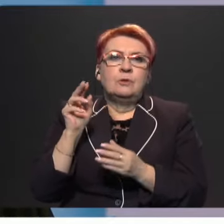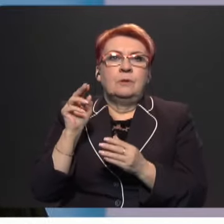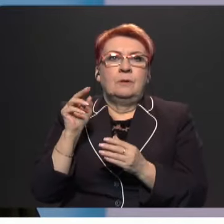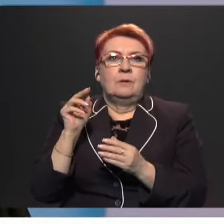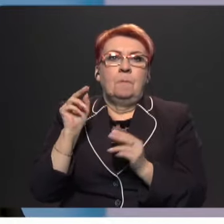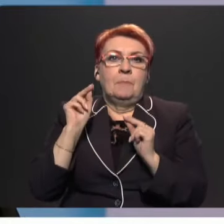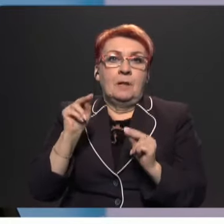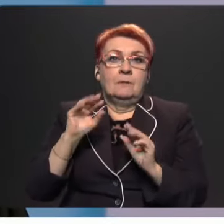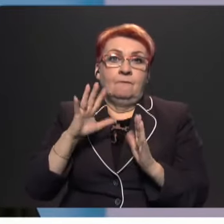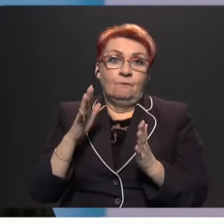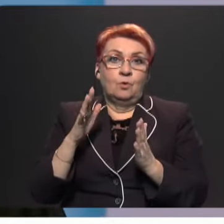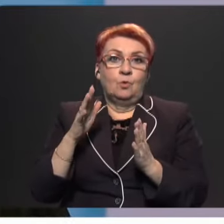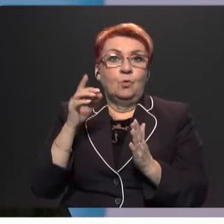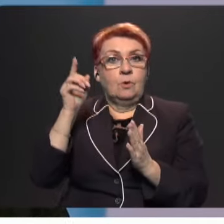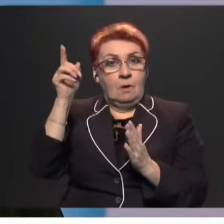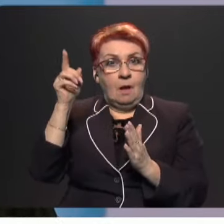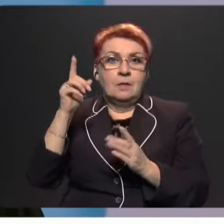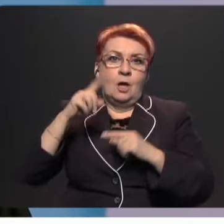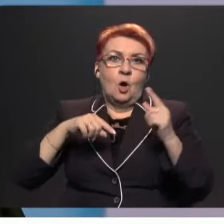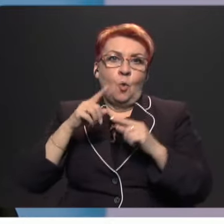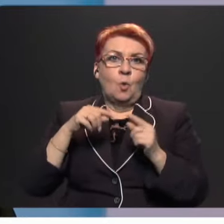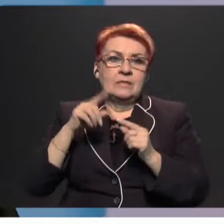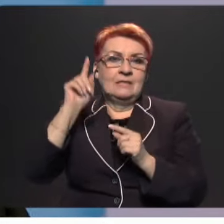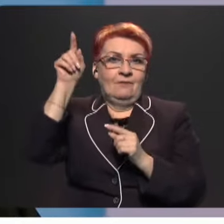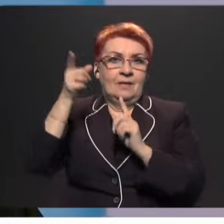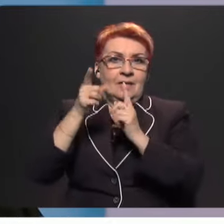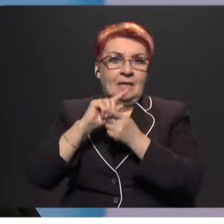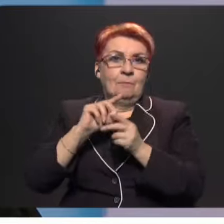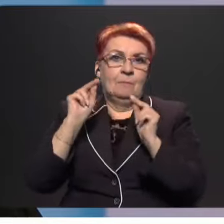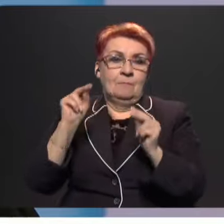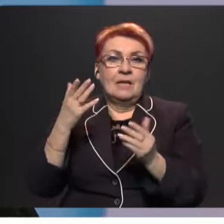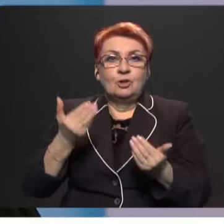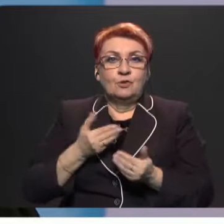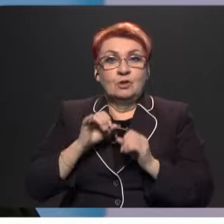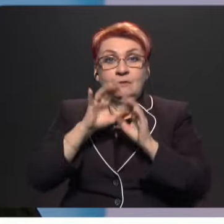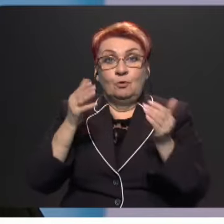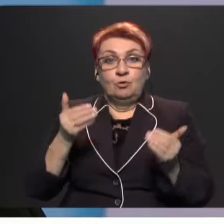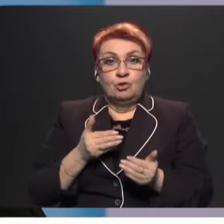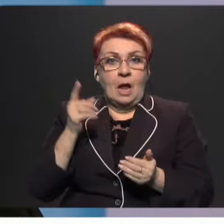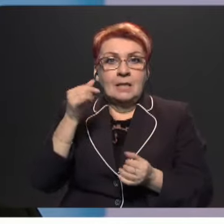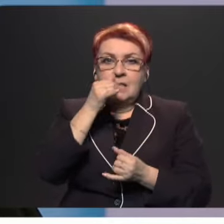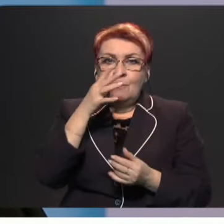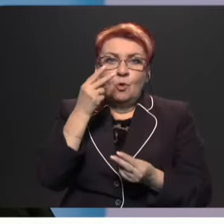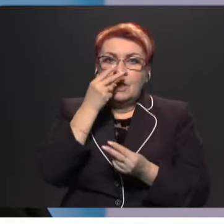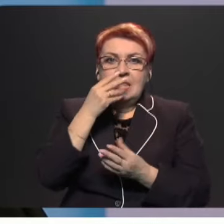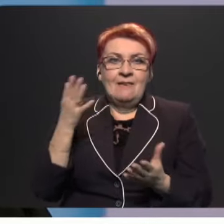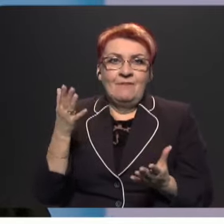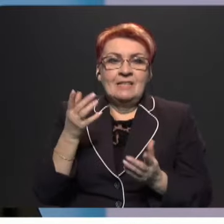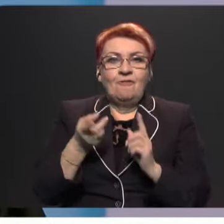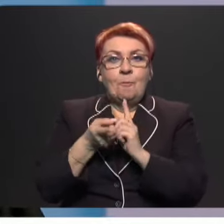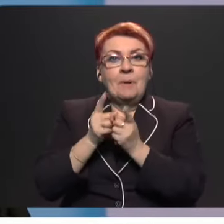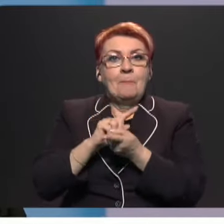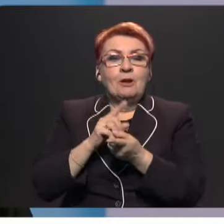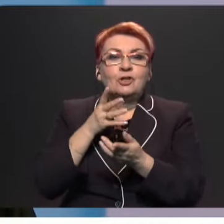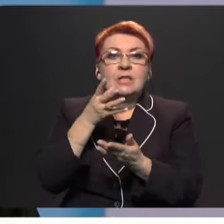вдруг стали родственниками праведников. То есть, если ты живешь святой жизнью, они не могут не видеть в преображении